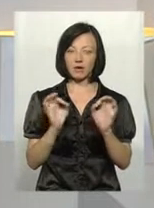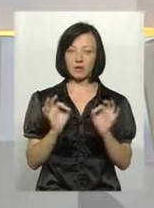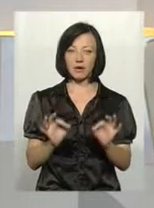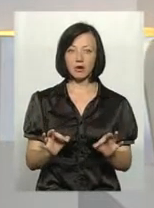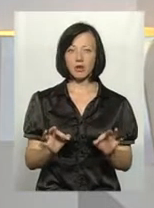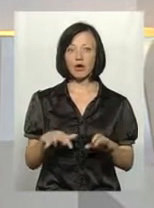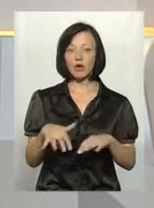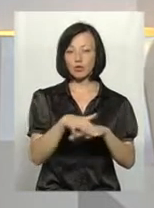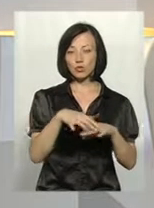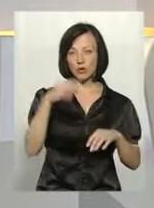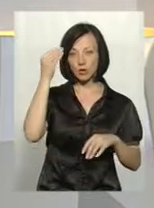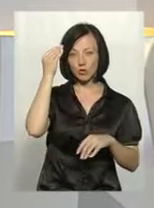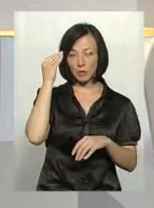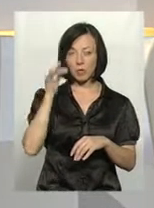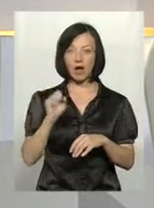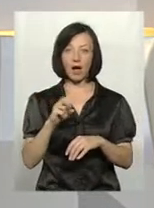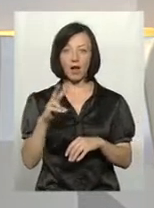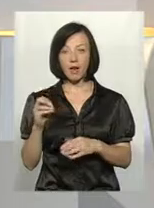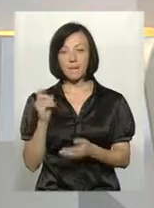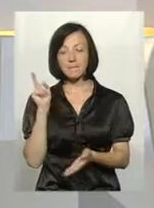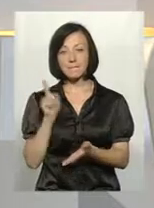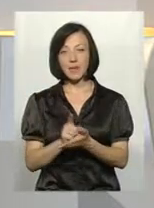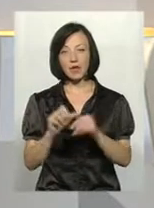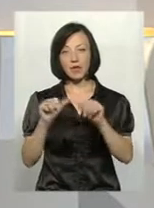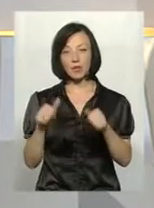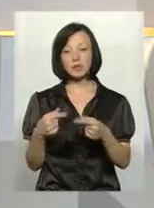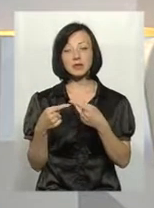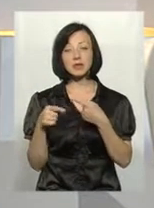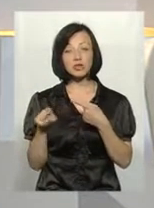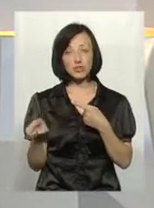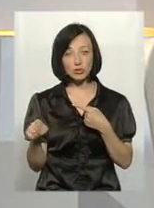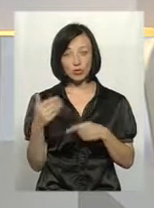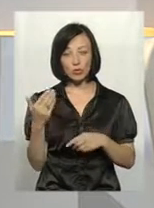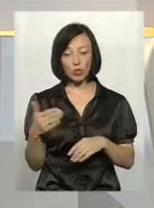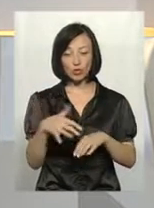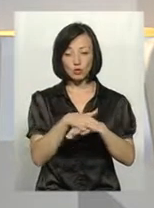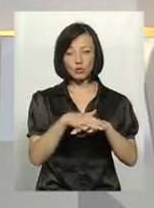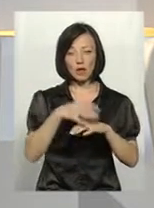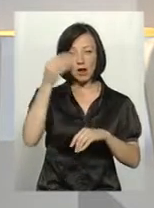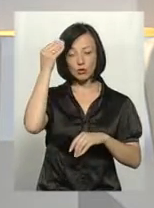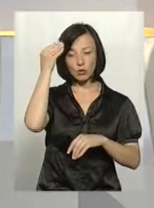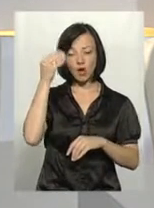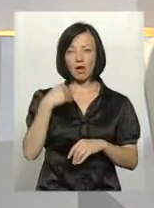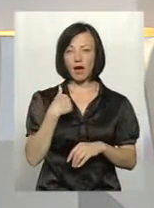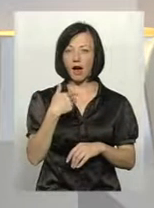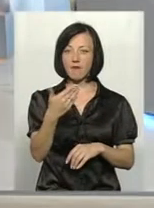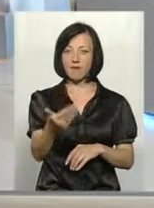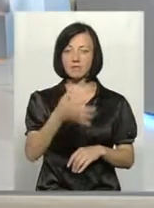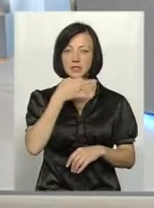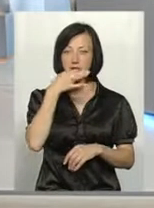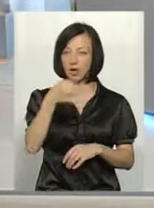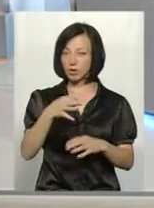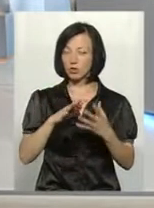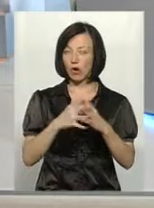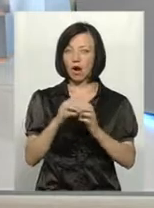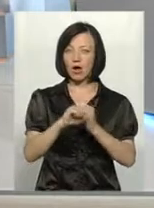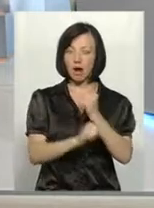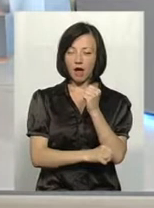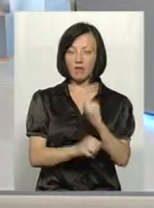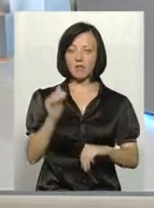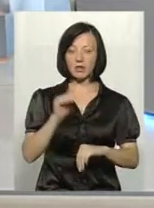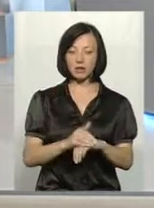суспільна думка з одного боку, але вона і має формуватися і з іншого боку суспільна думка. І, до речі, я вам скажу, що аграрії, ті, які